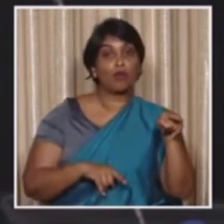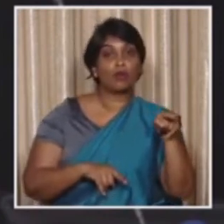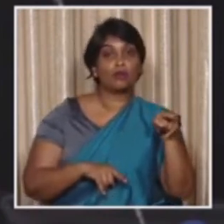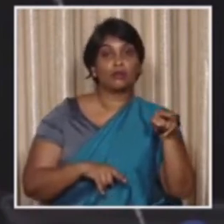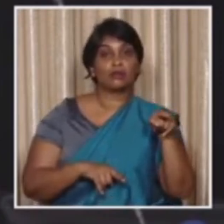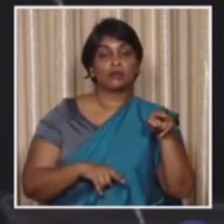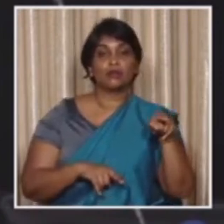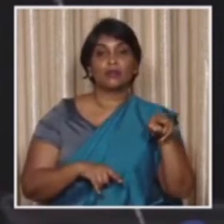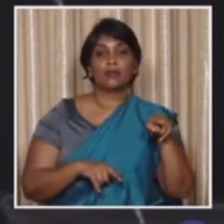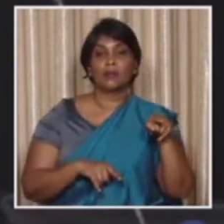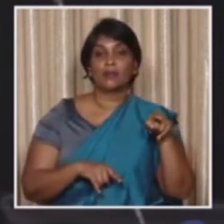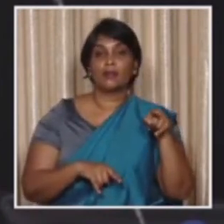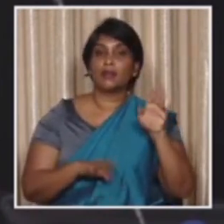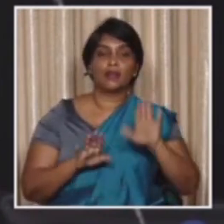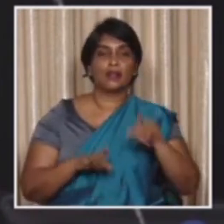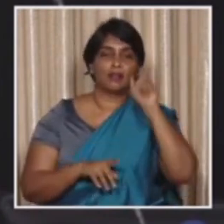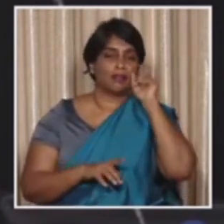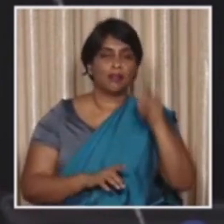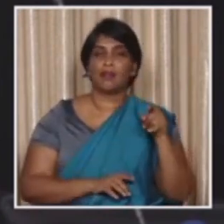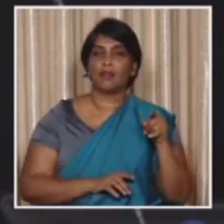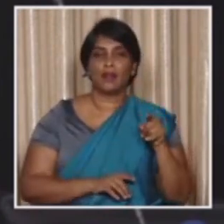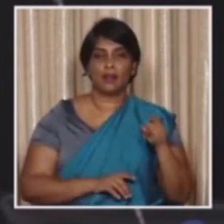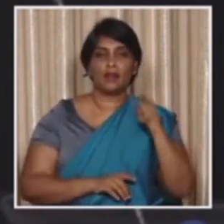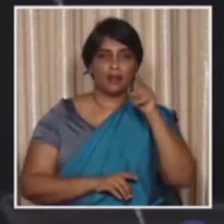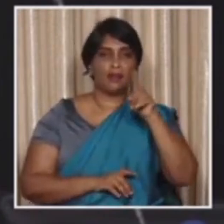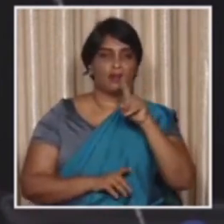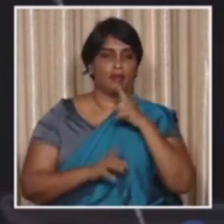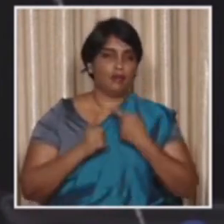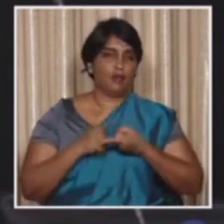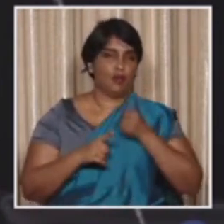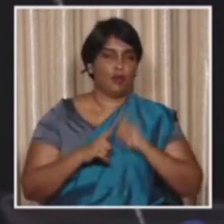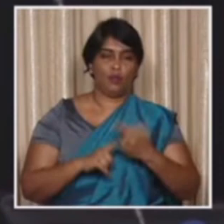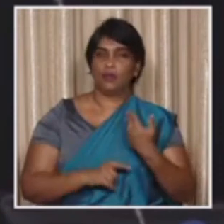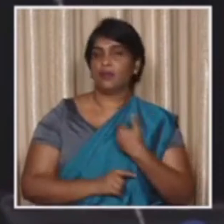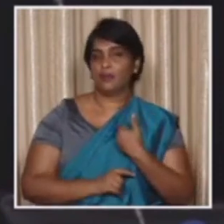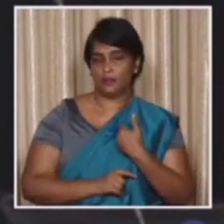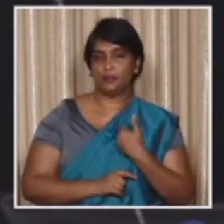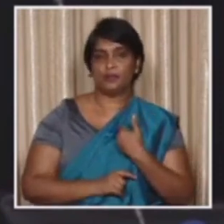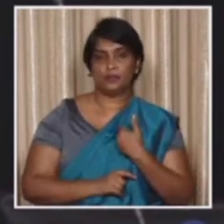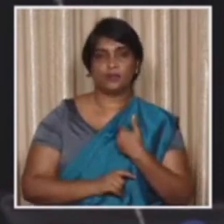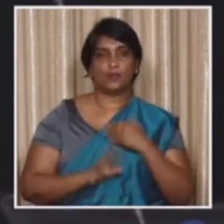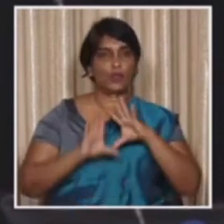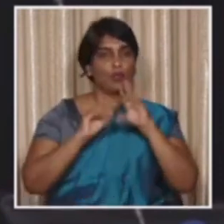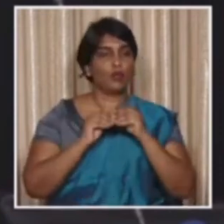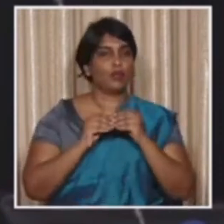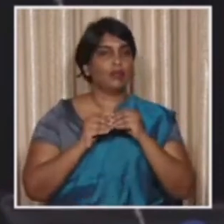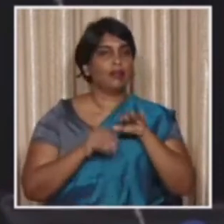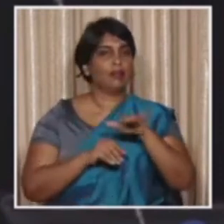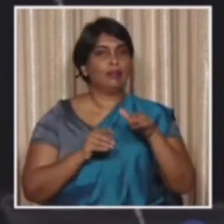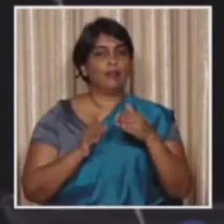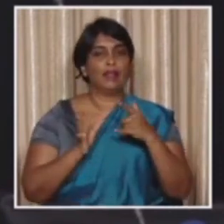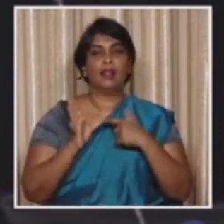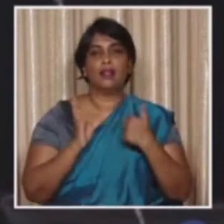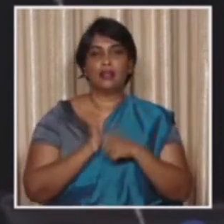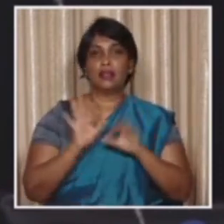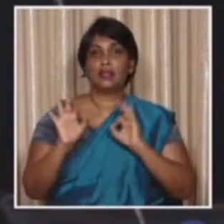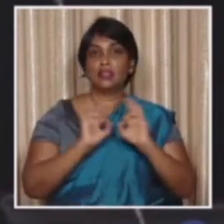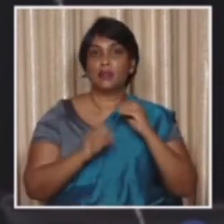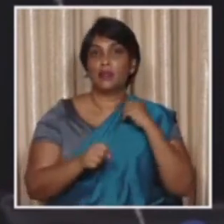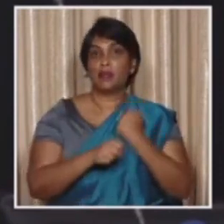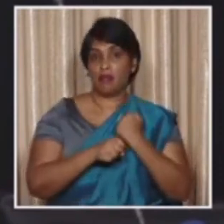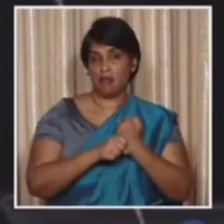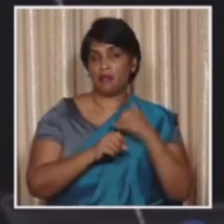vidia ogo dan balana wutu mata ma mage muda harne kian nang podu de pala pana tadiyano ya palana andu